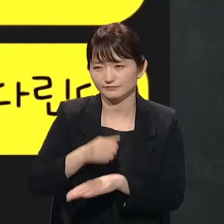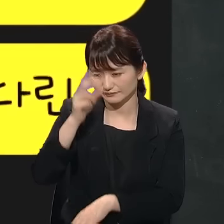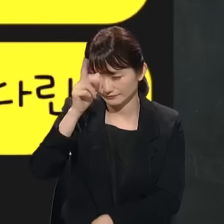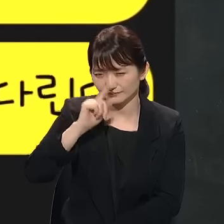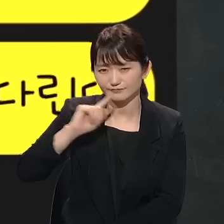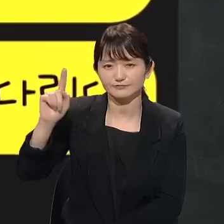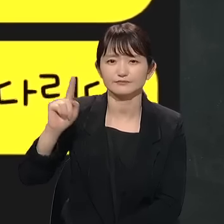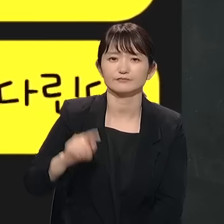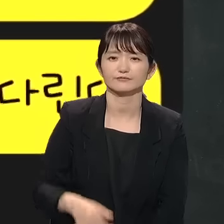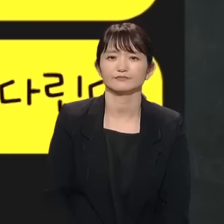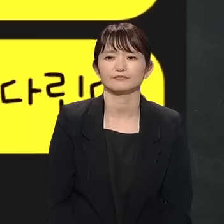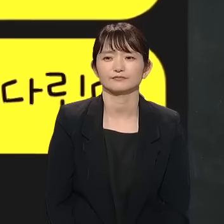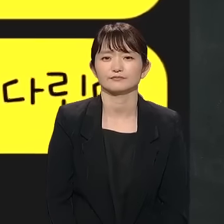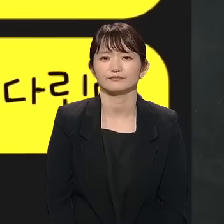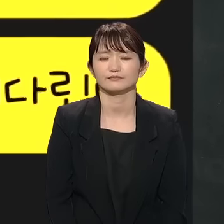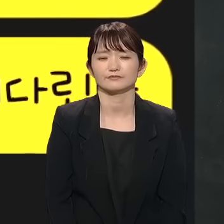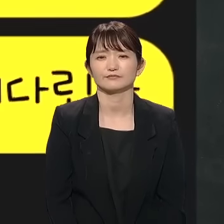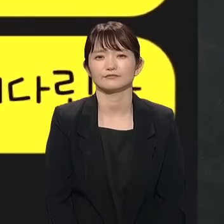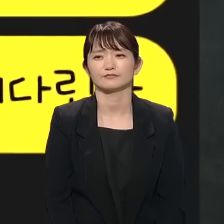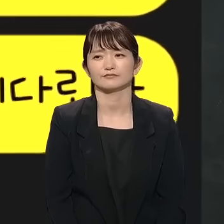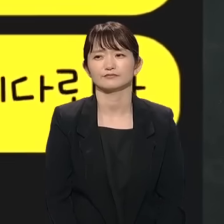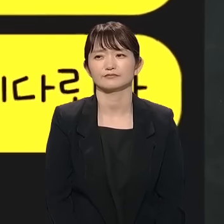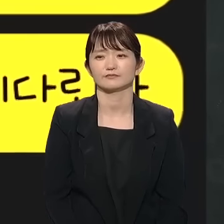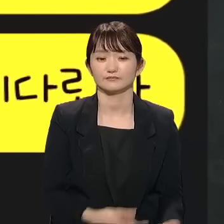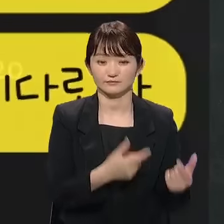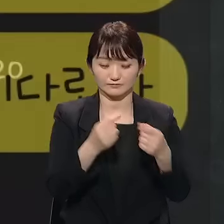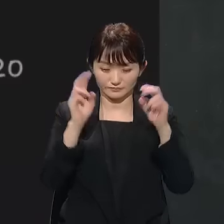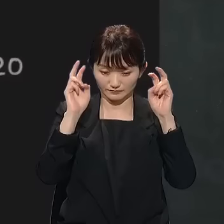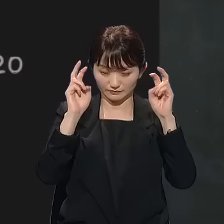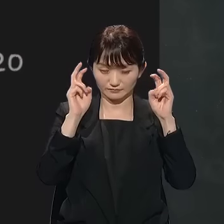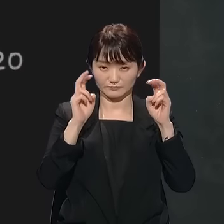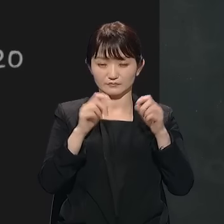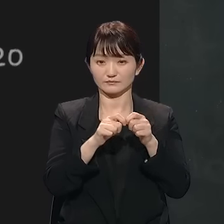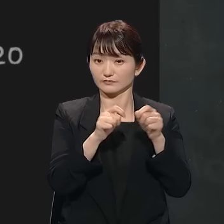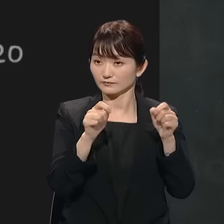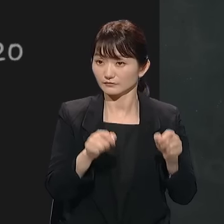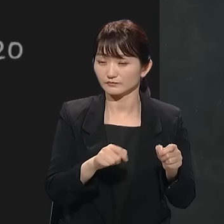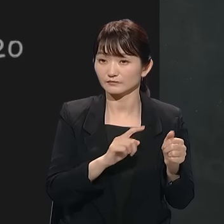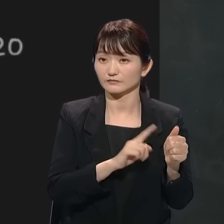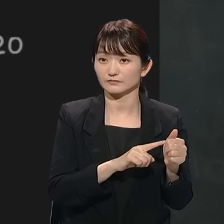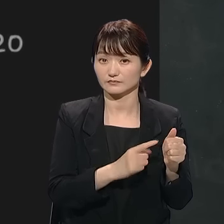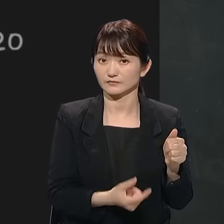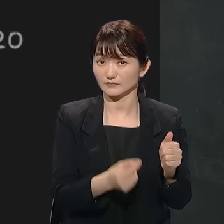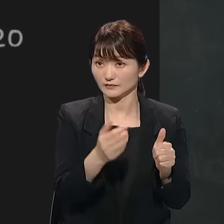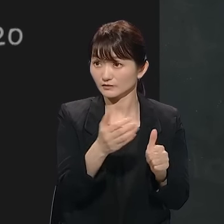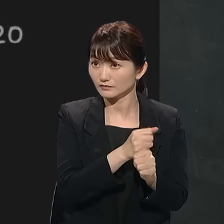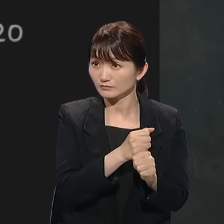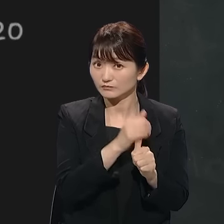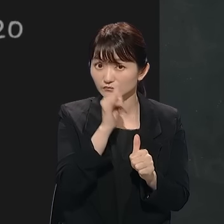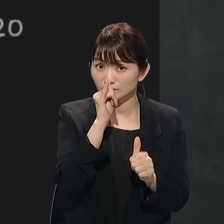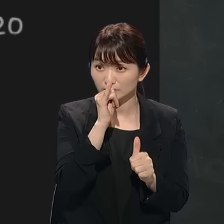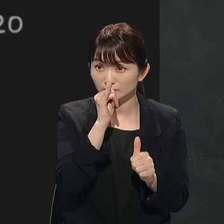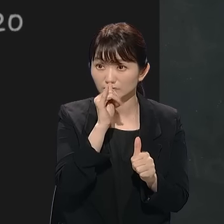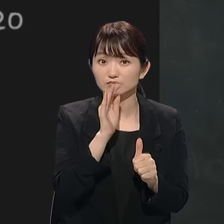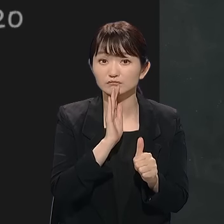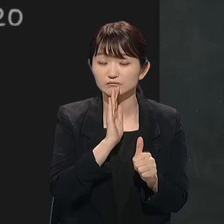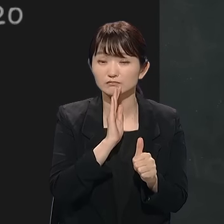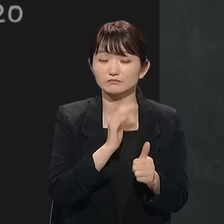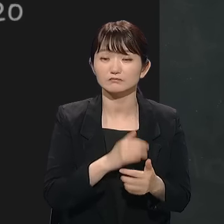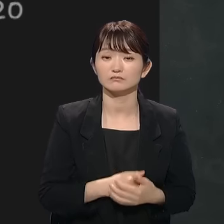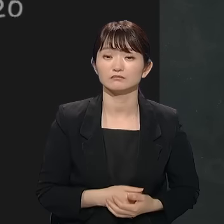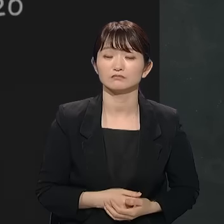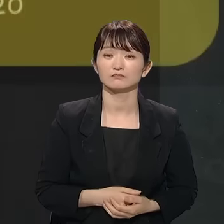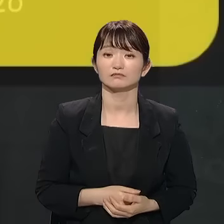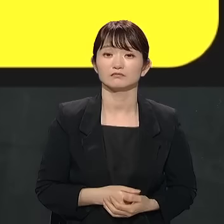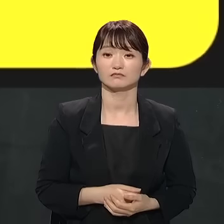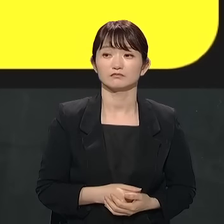신고를 하셨답니다. 자 교수님 그래도 같은 회사 동료인데 뭐 금방 잡을 수 있는 거 아니에요? 그렇습니다. 그